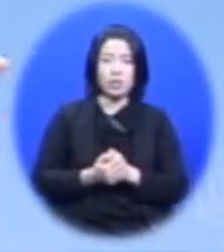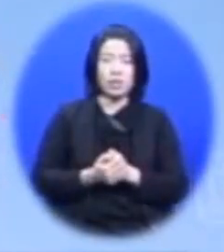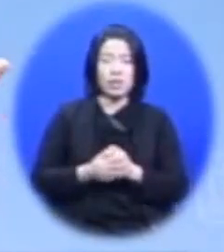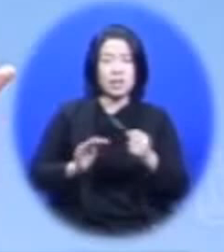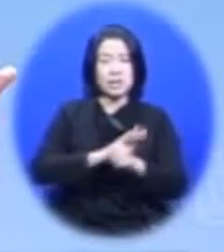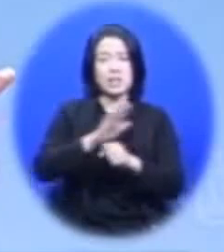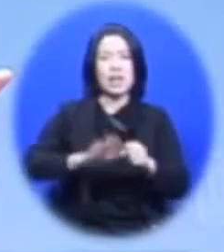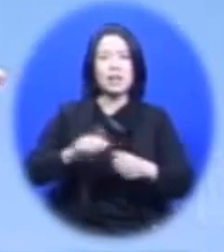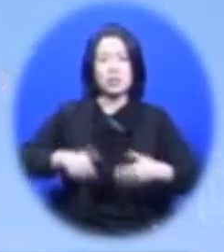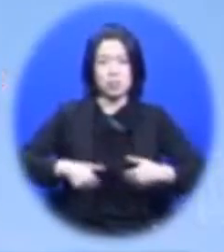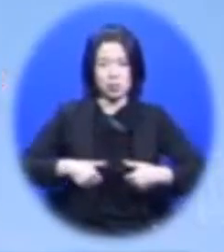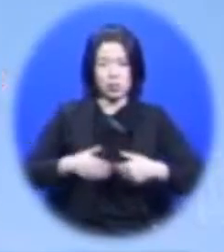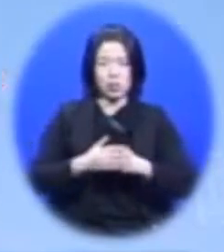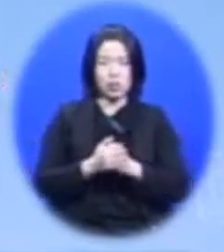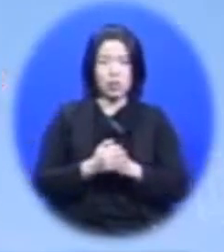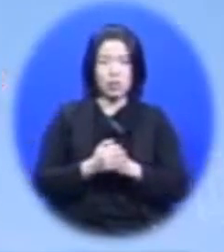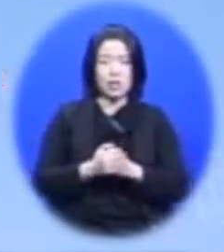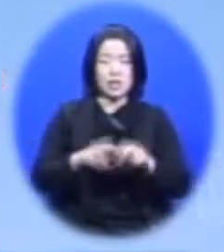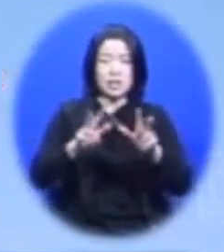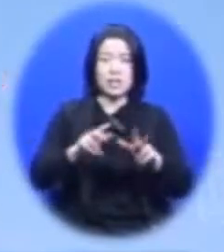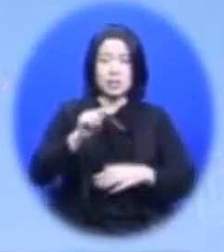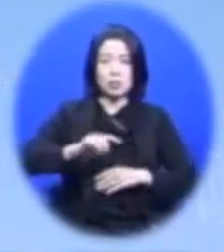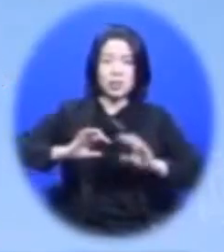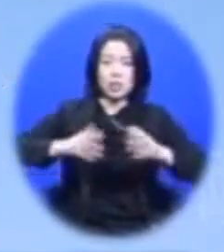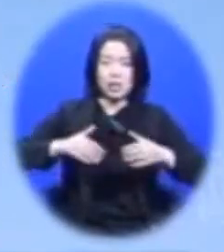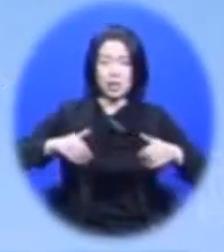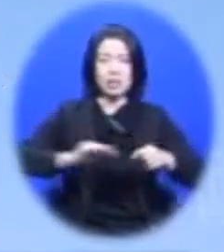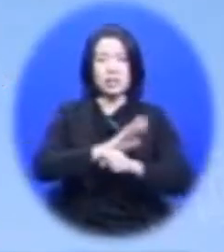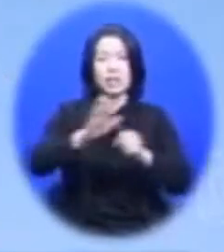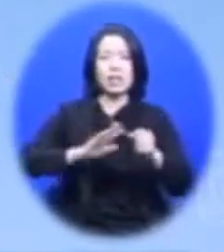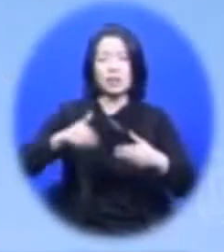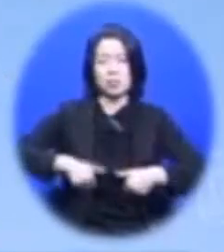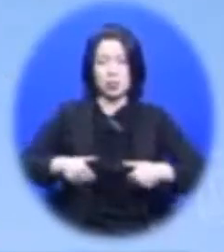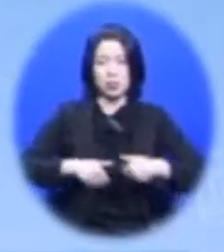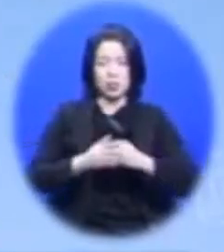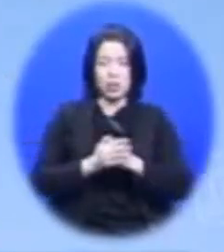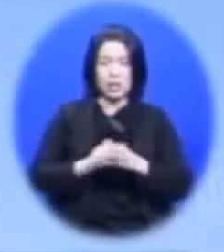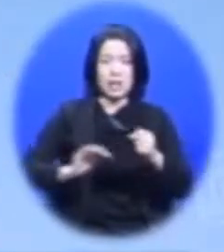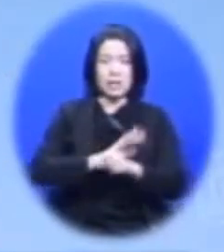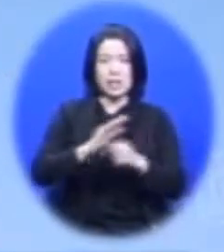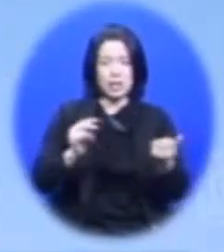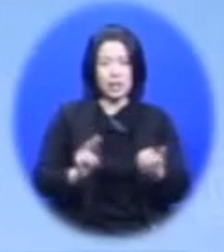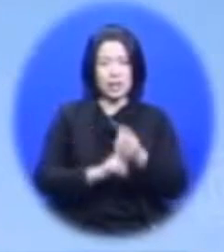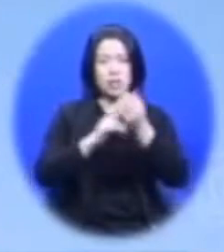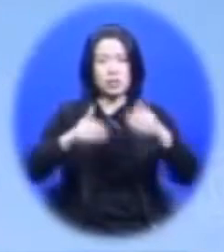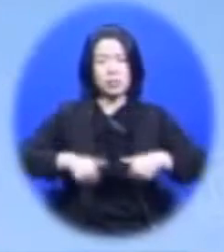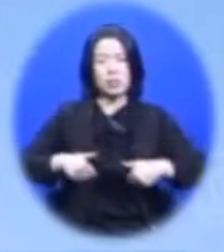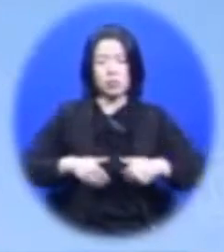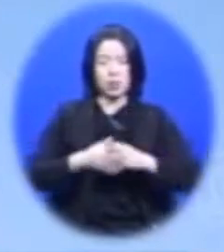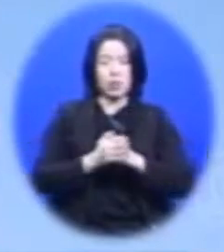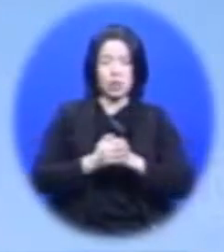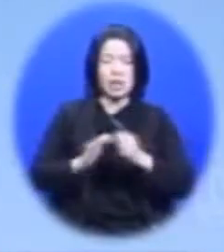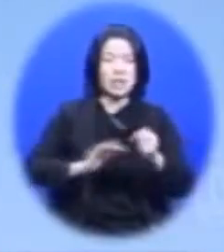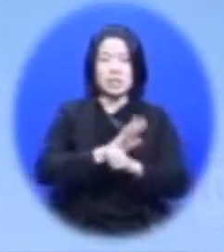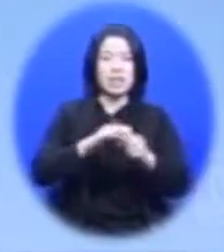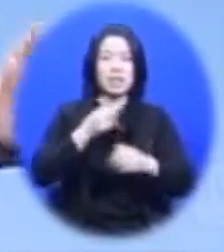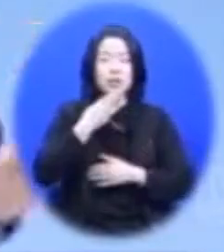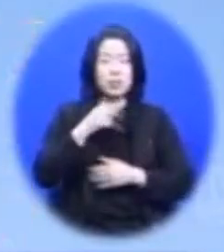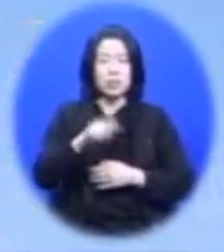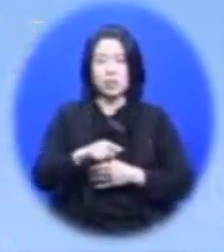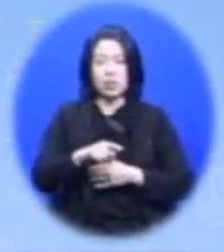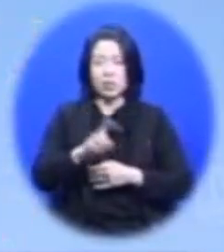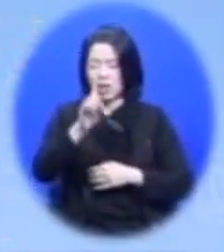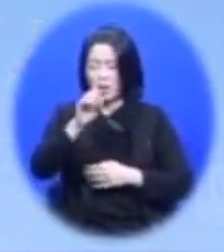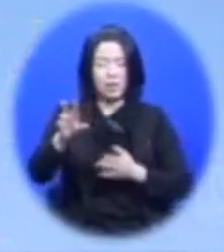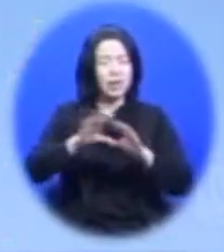사랑이 필요해요. 지금 이 나라는 사랑이 필요해요. 사랑의 기적이 필요해요. 사랑이 없으면 이거 절대로 해결